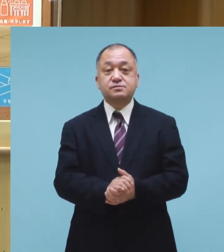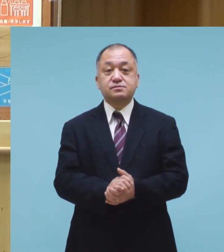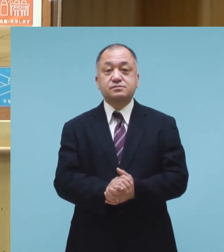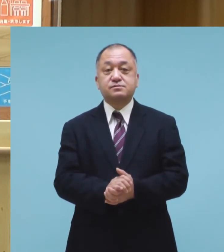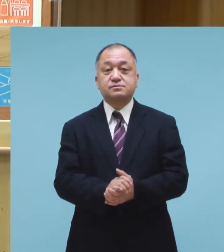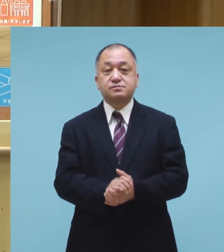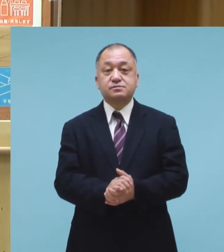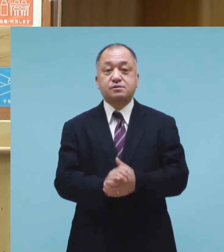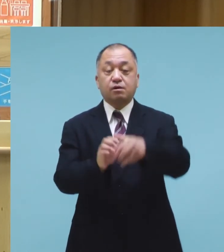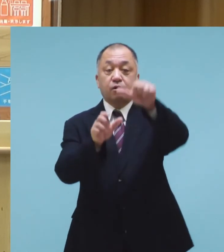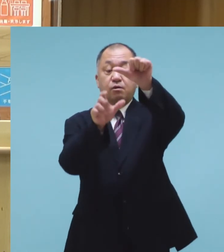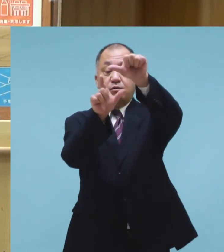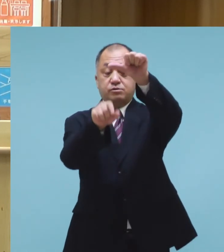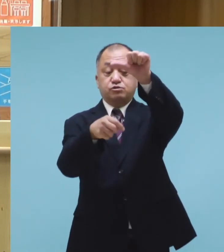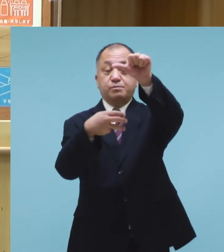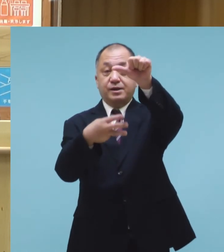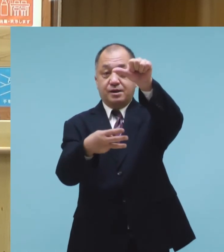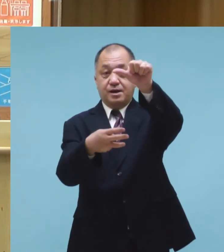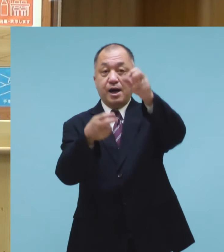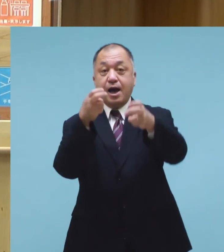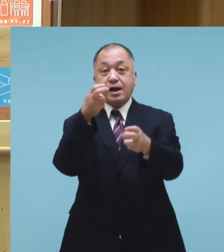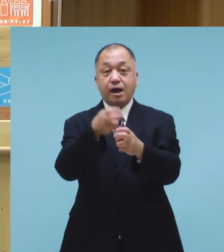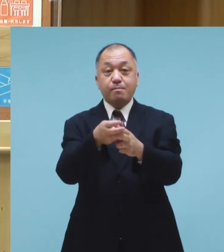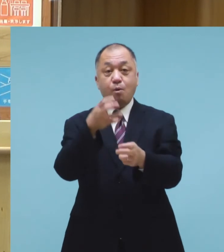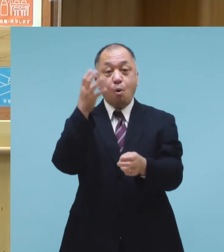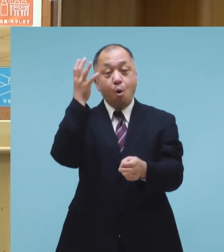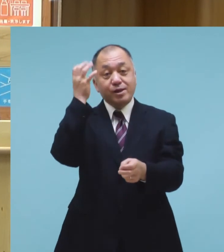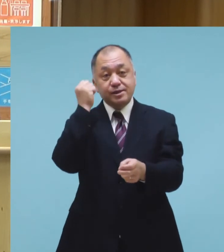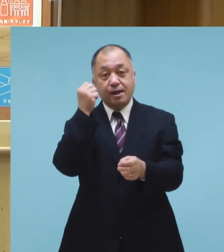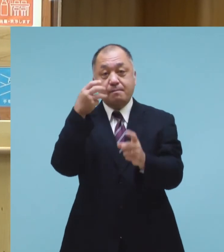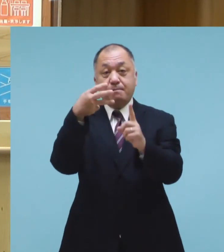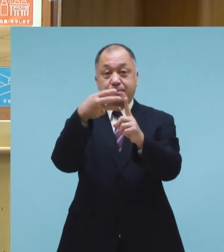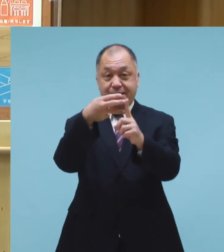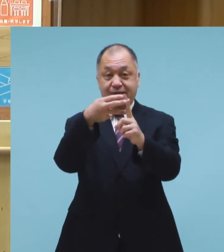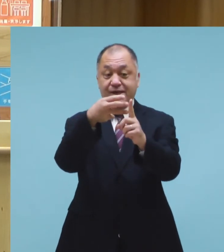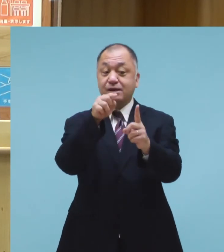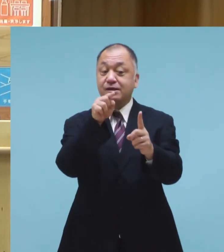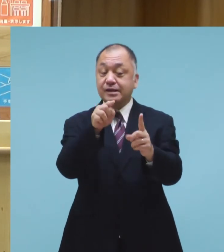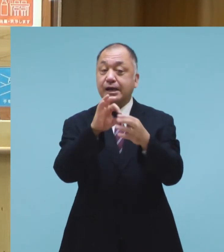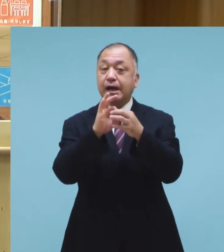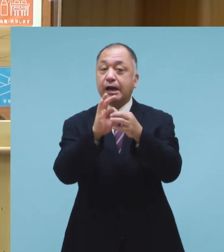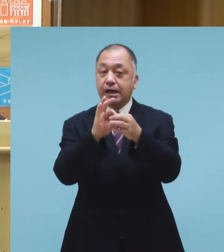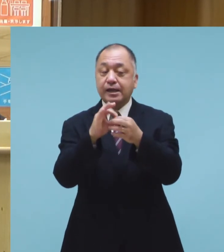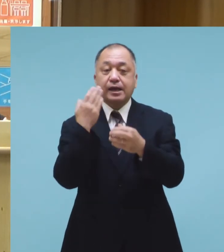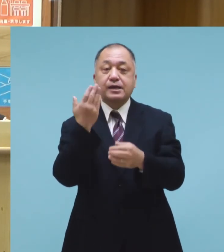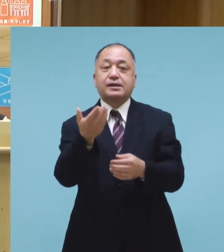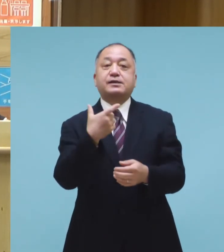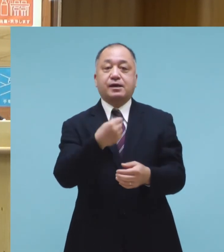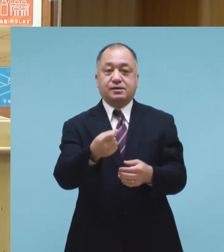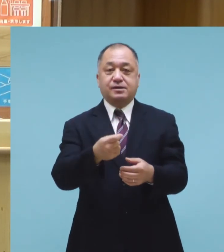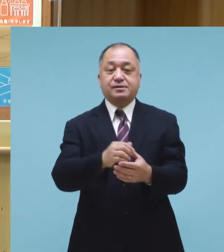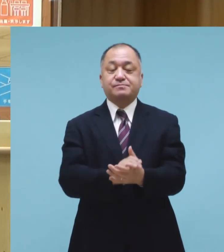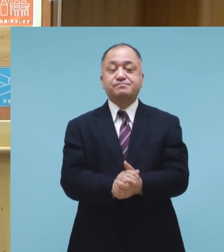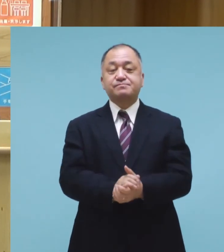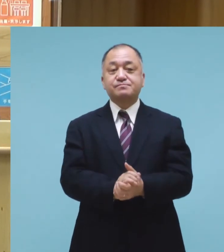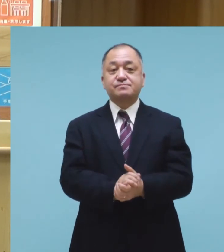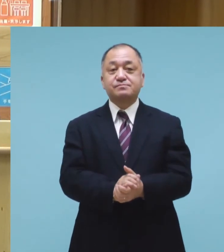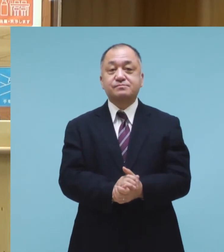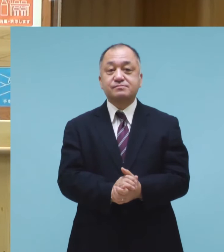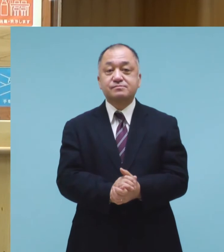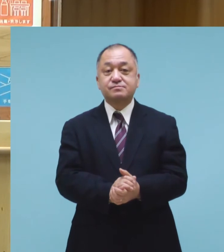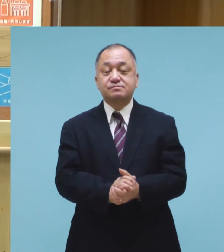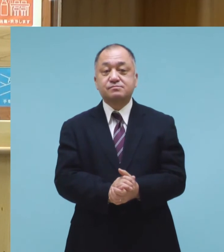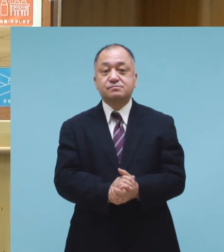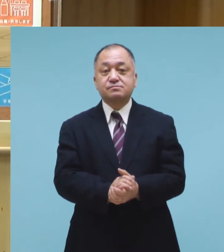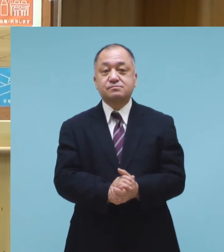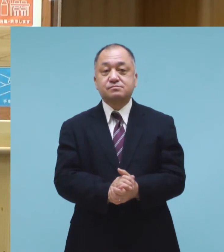5月3日憲法記念日ということで、それに関連した質問をさせていただきたいと思います。昨年